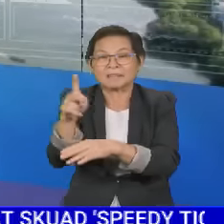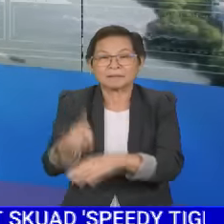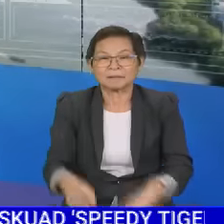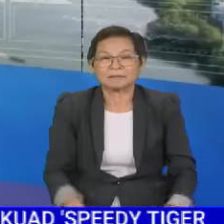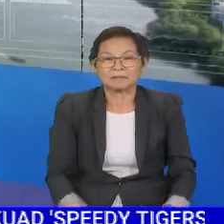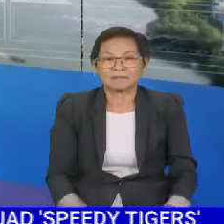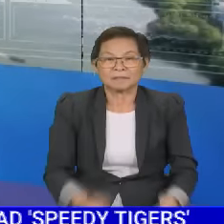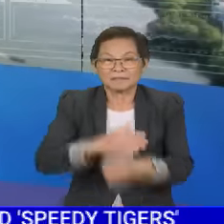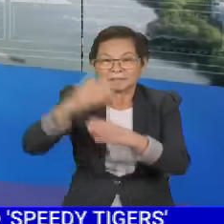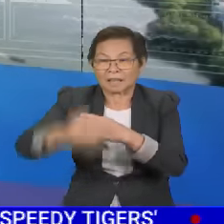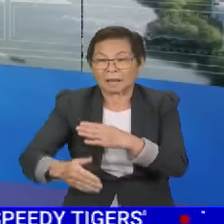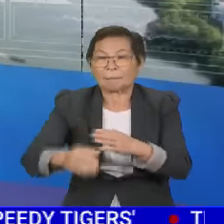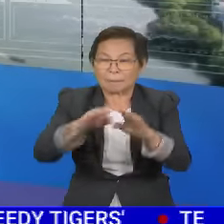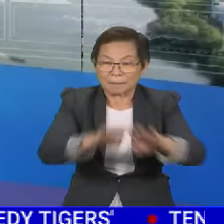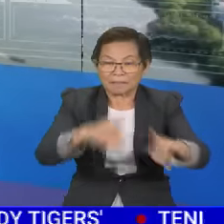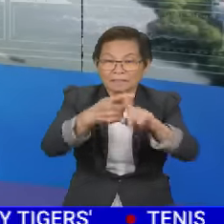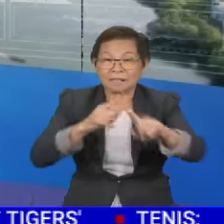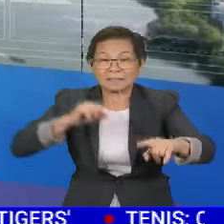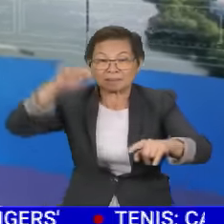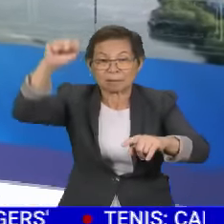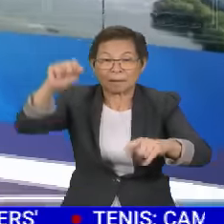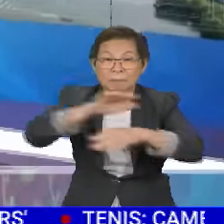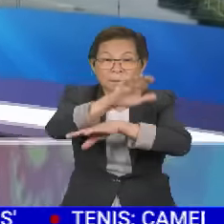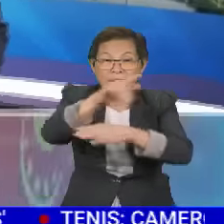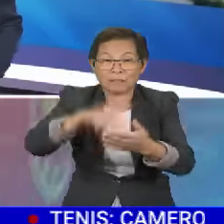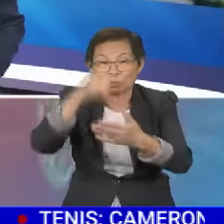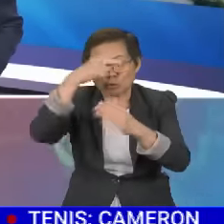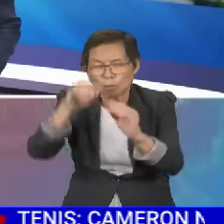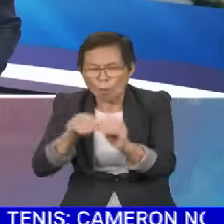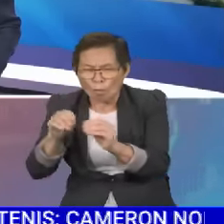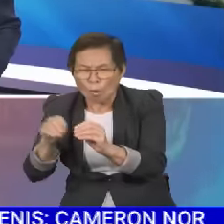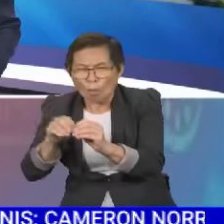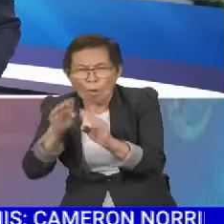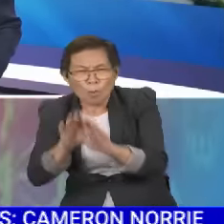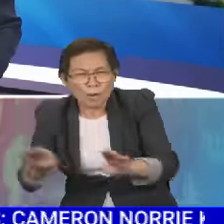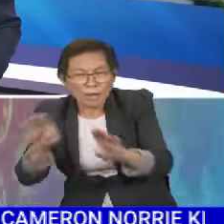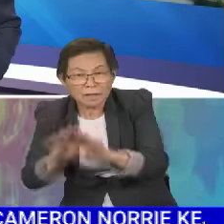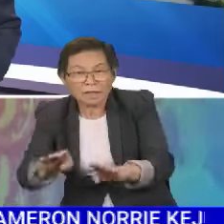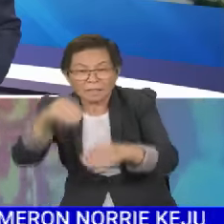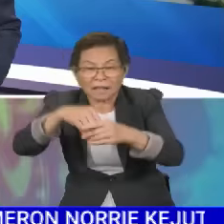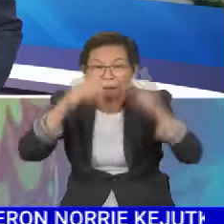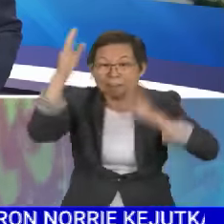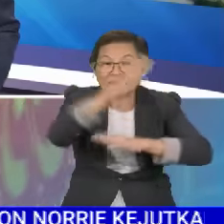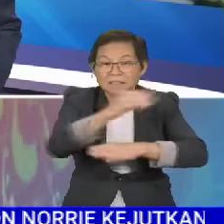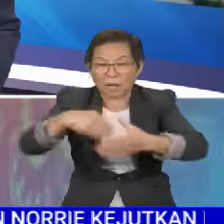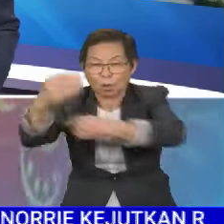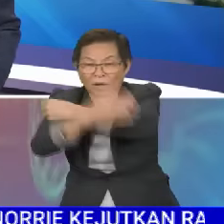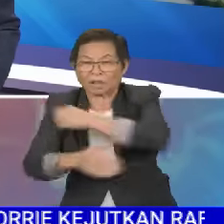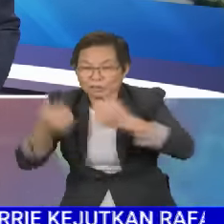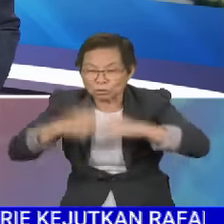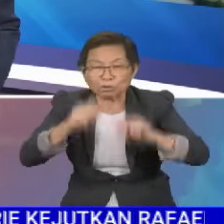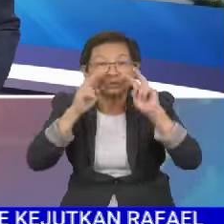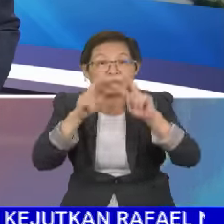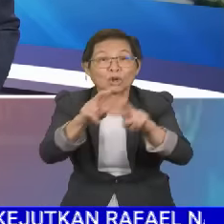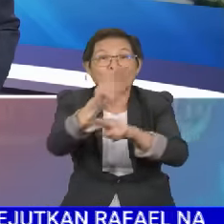baik saudara sekian dahulu perkembangan dari negeri Sabah petang ini untuk lebih banyak perkembangan semasa dalam negara terus ikuti berita wilayah